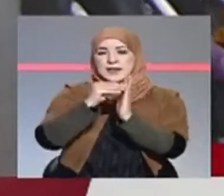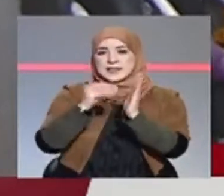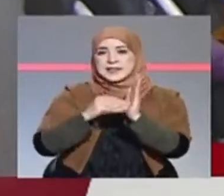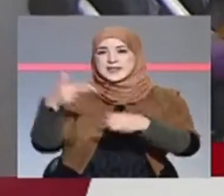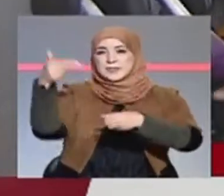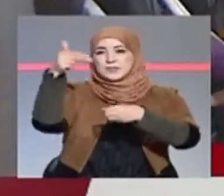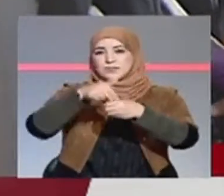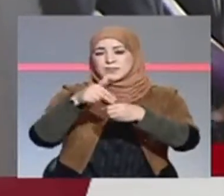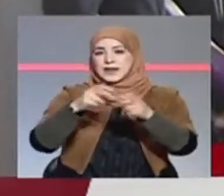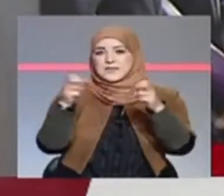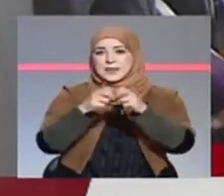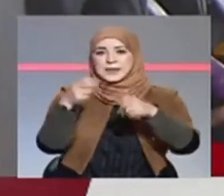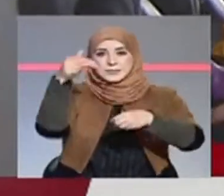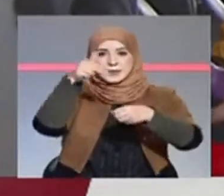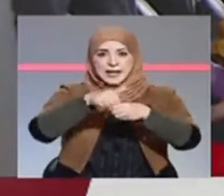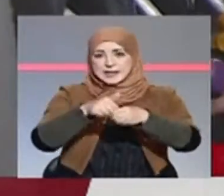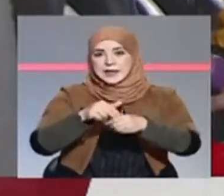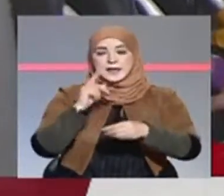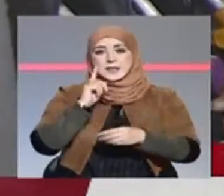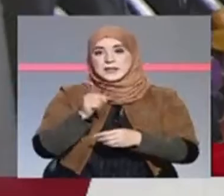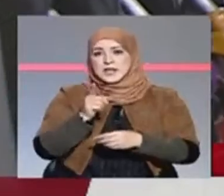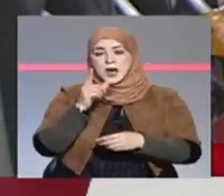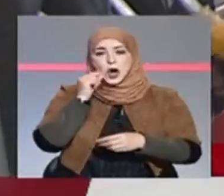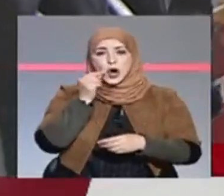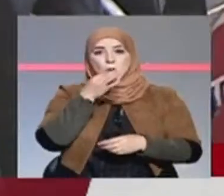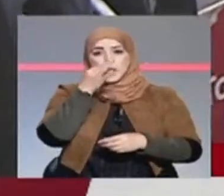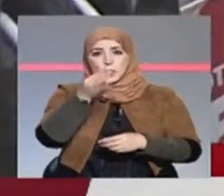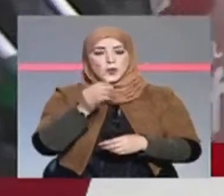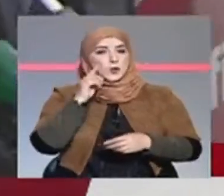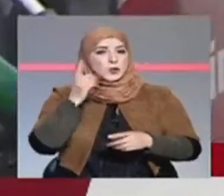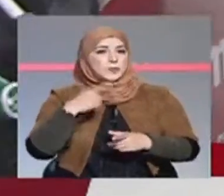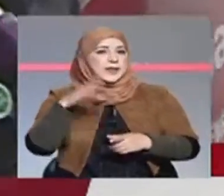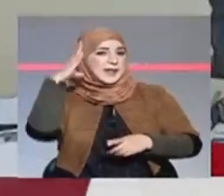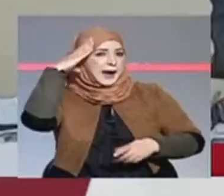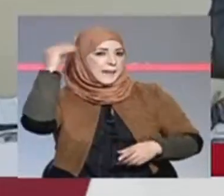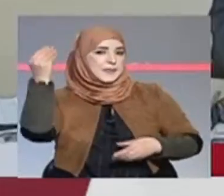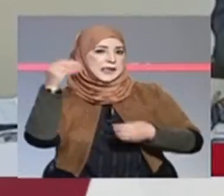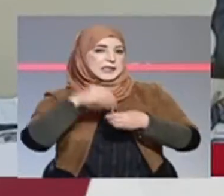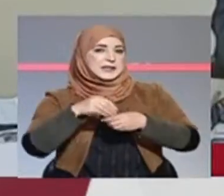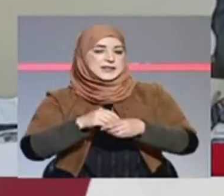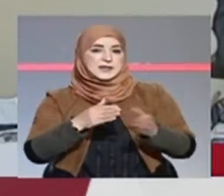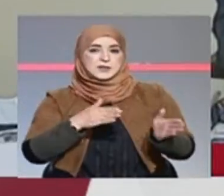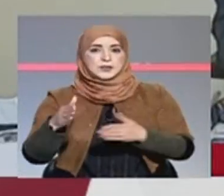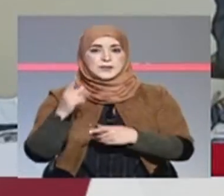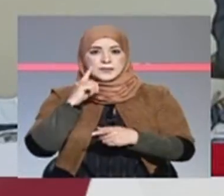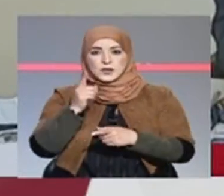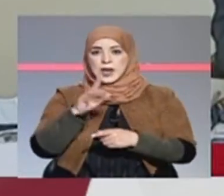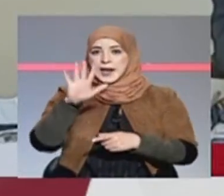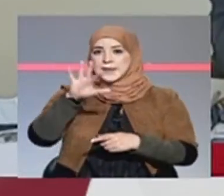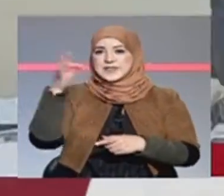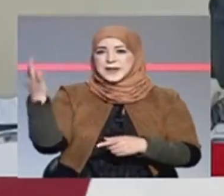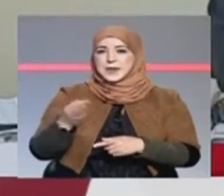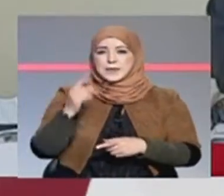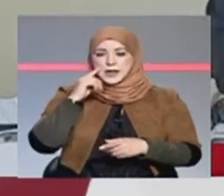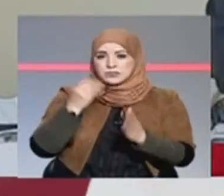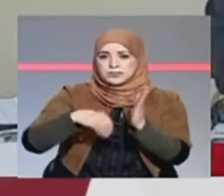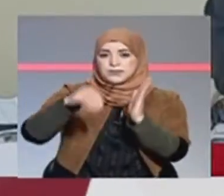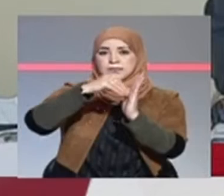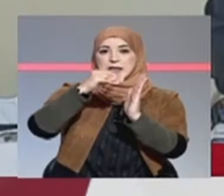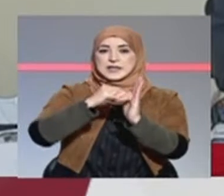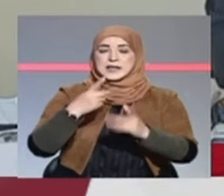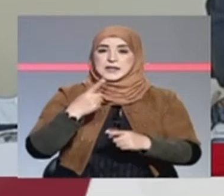في اسعار هذه الماده ويقول عز الدين سعيد ان الخبير الاقتصادي حجم كبير خمسه في المائه زياده